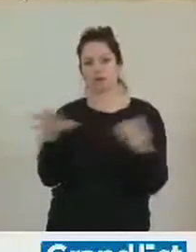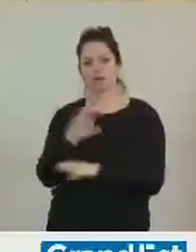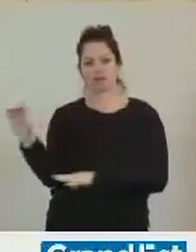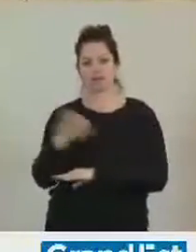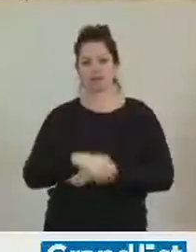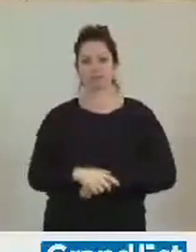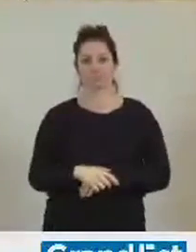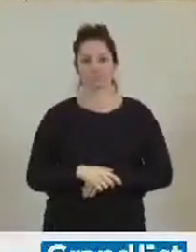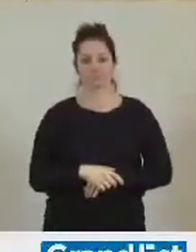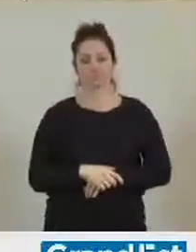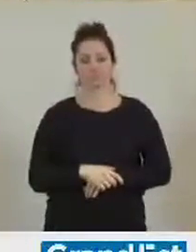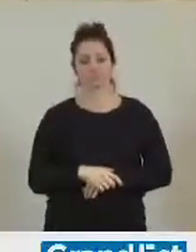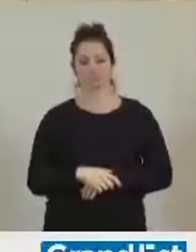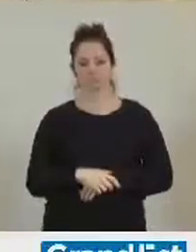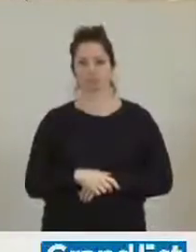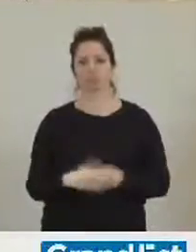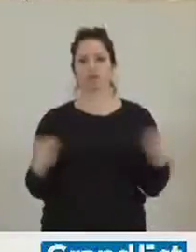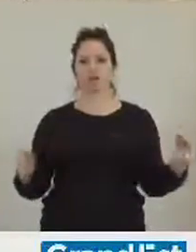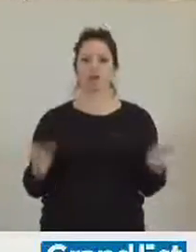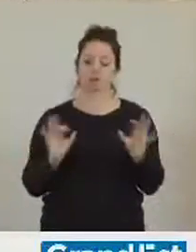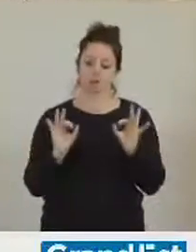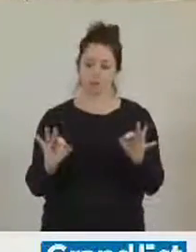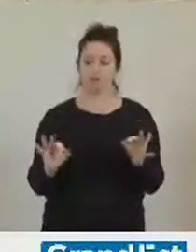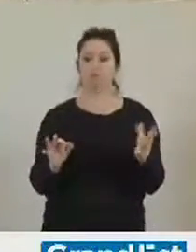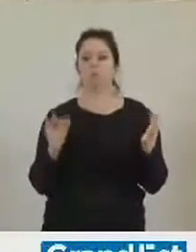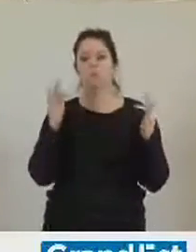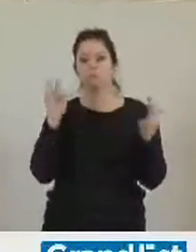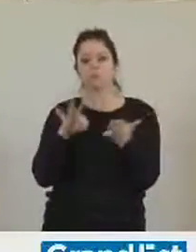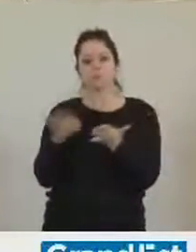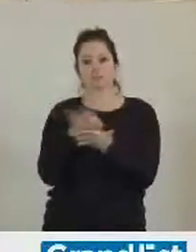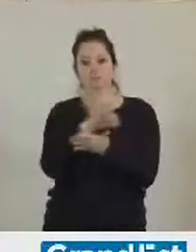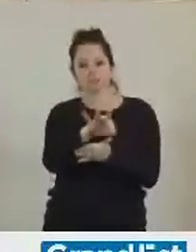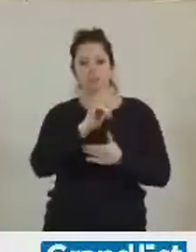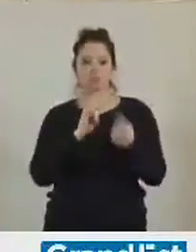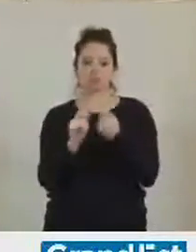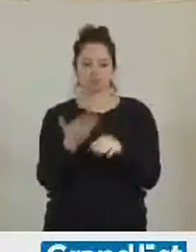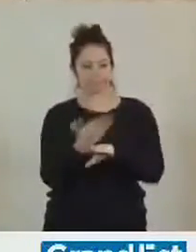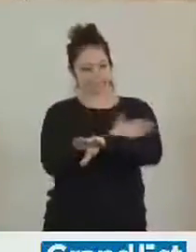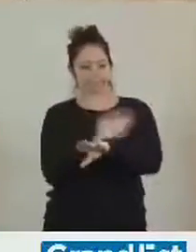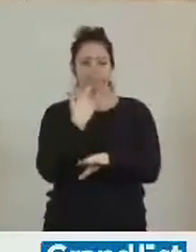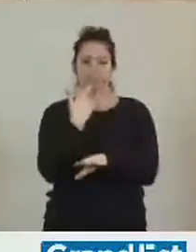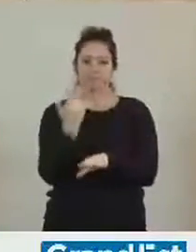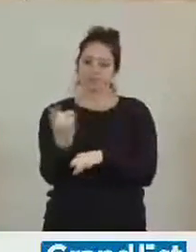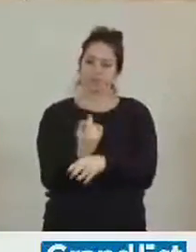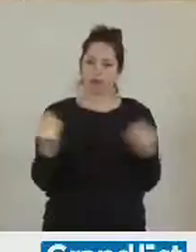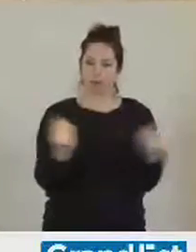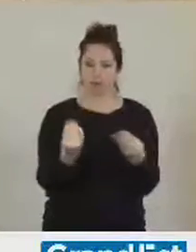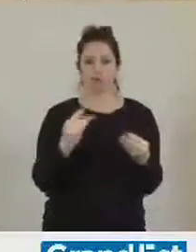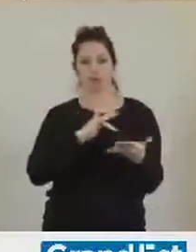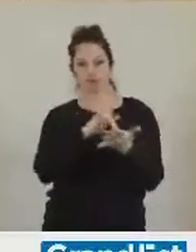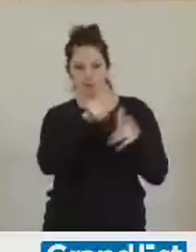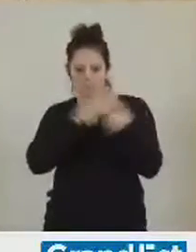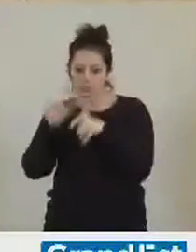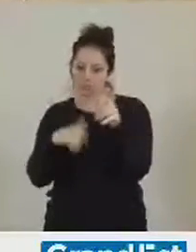Enfin, avant d'aborder cette stratégie, celle-ci est le fruit d'une concertation avec tous les acteurs intervenant sur la